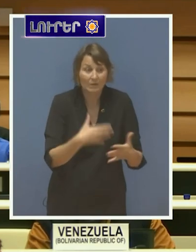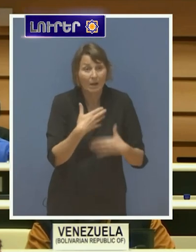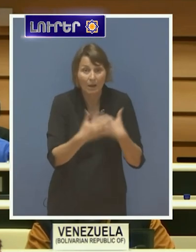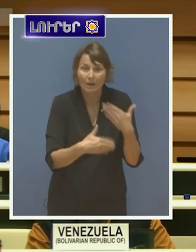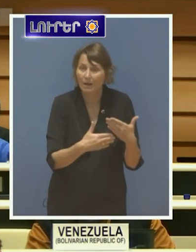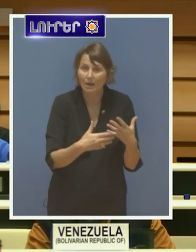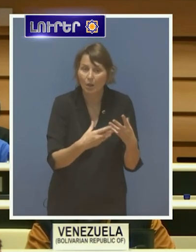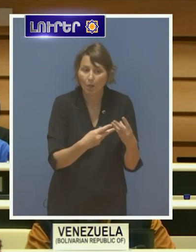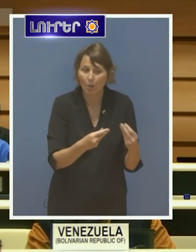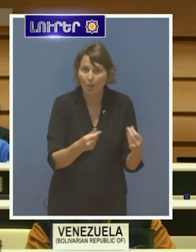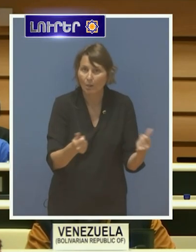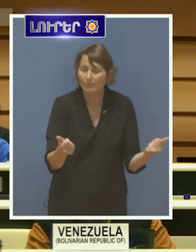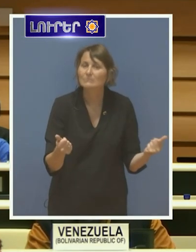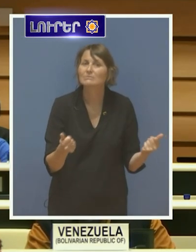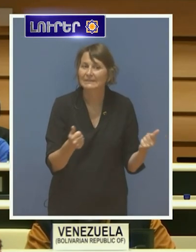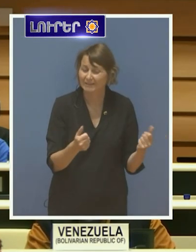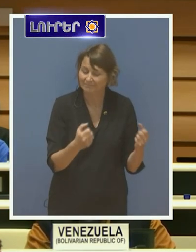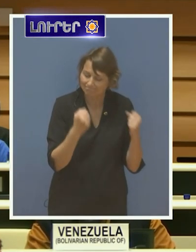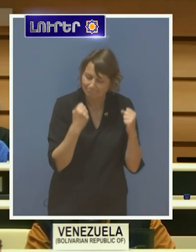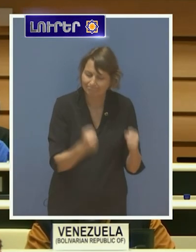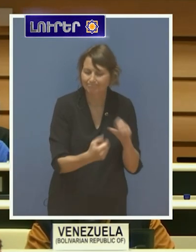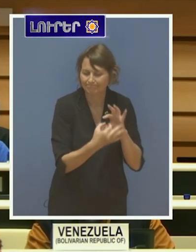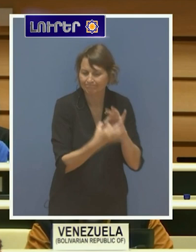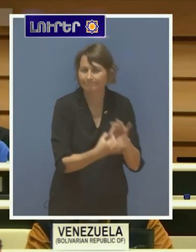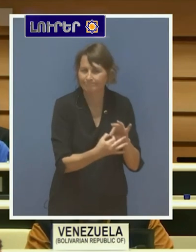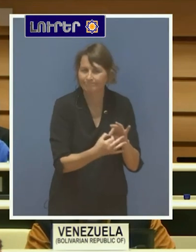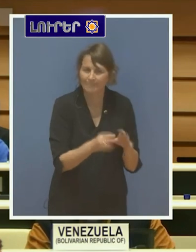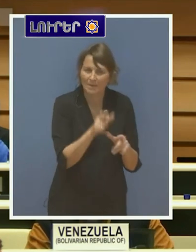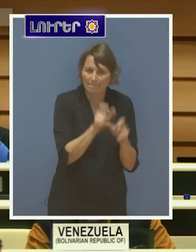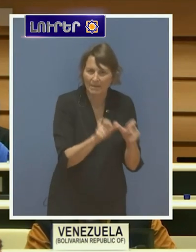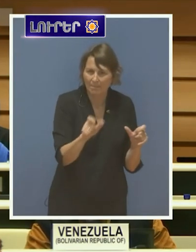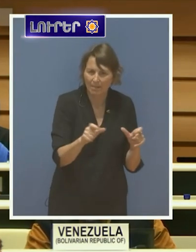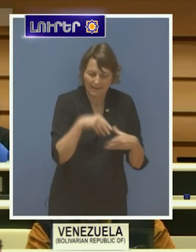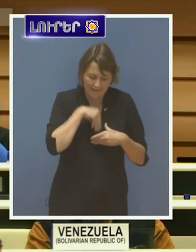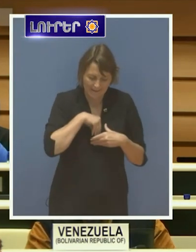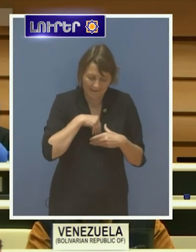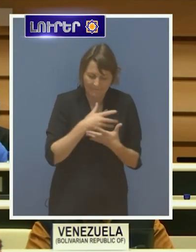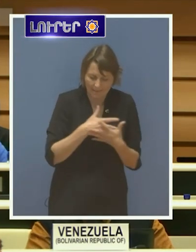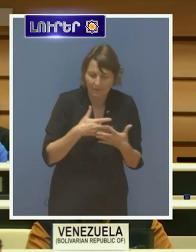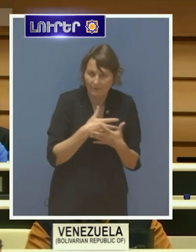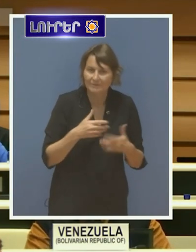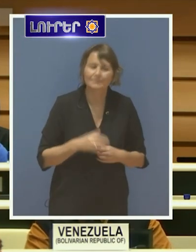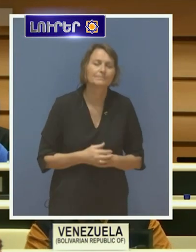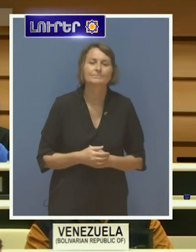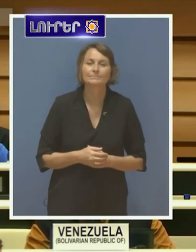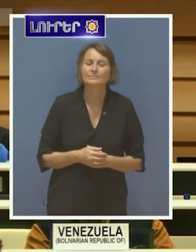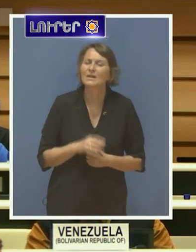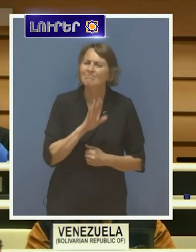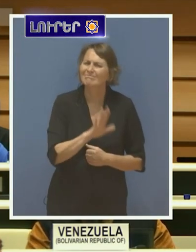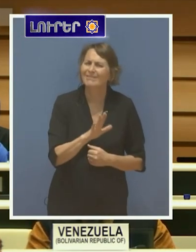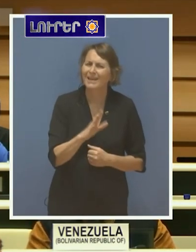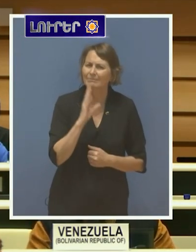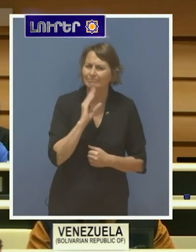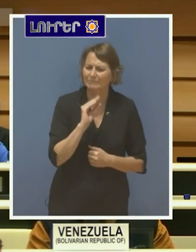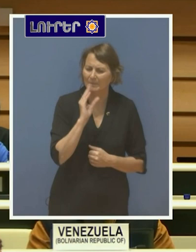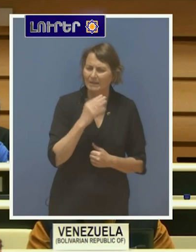000 բնակչություն թուրք-ադրբեջանական զորքերու կողմեն կենթարկվի բնակչությունի ըստ համապատասխան ծրագիրի։ Բնիկ ժողովուրդների